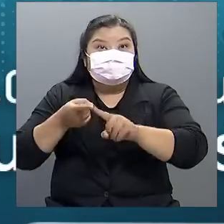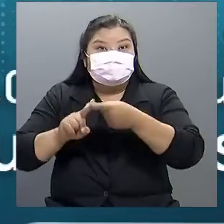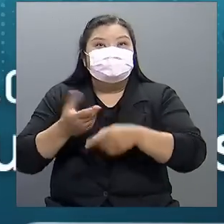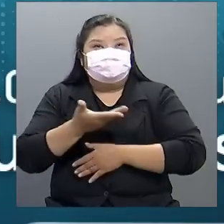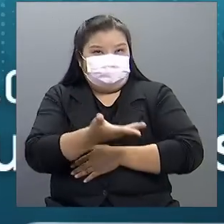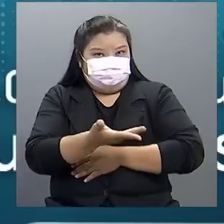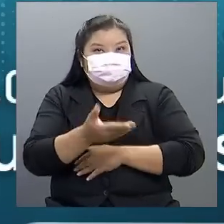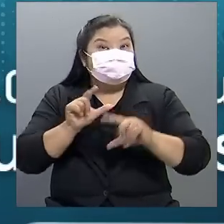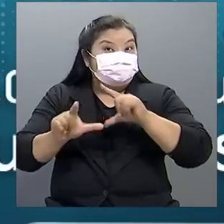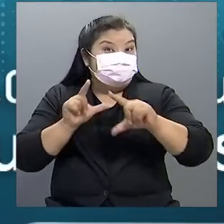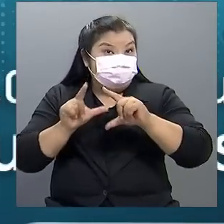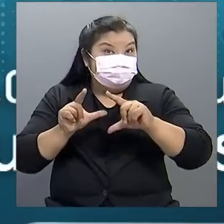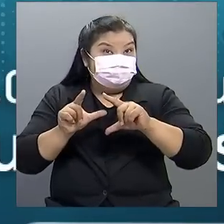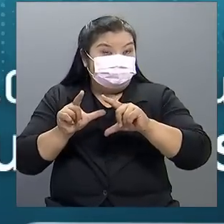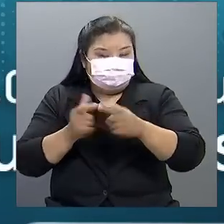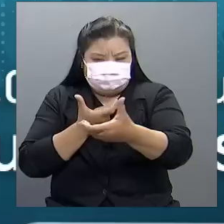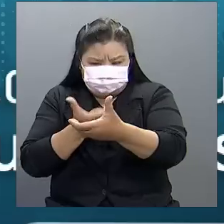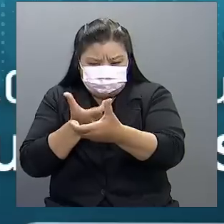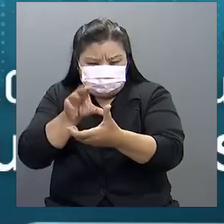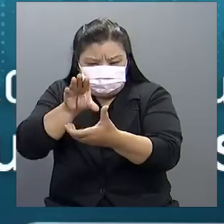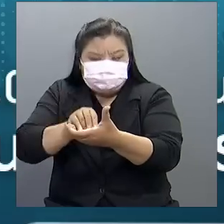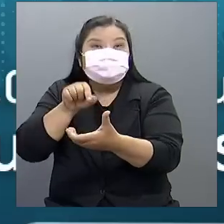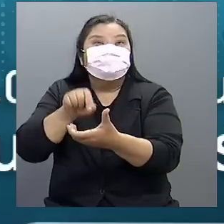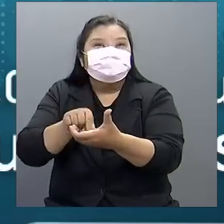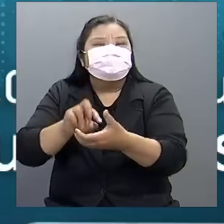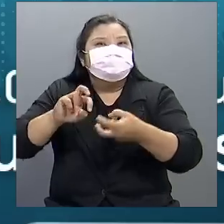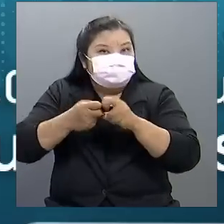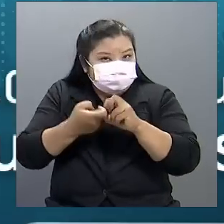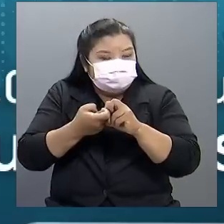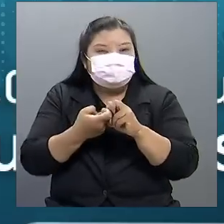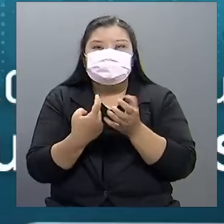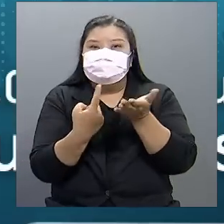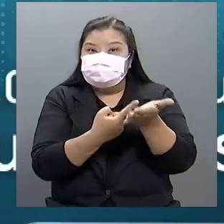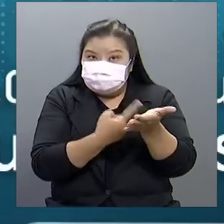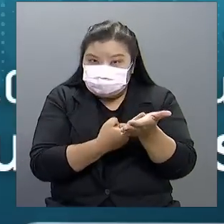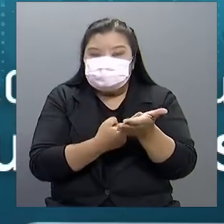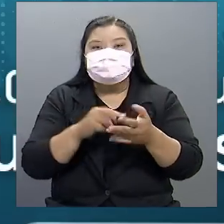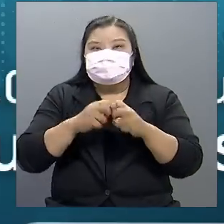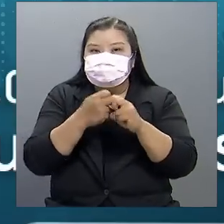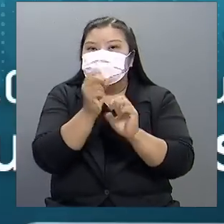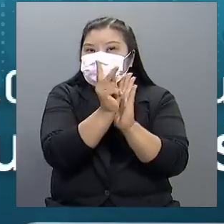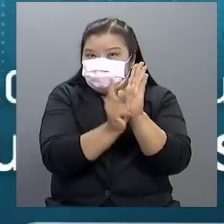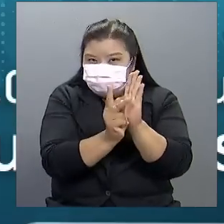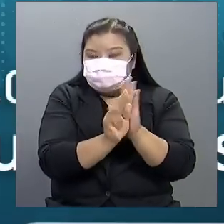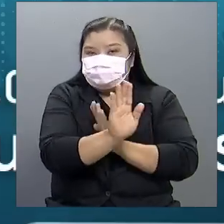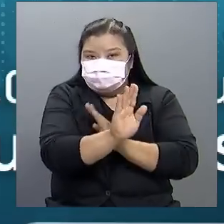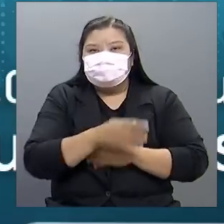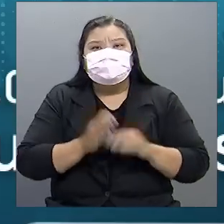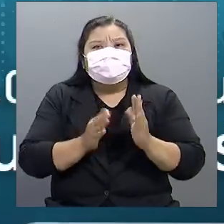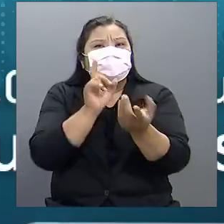ะจะร้องทุกขจากปรึกษาปัญหากดหมายประกาศคนหายเด๋วเราช่วยกันนะคะ